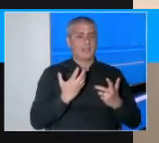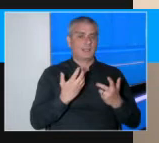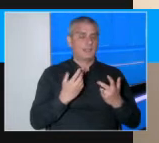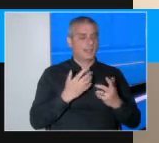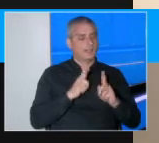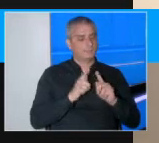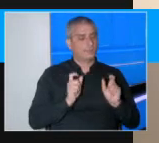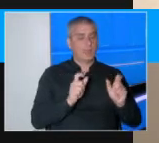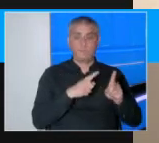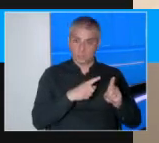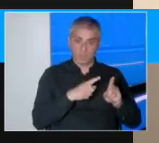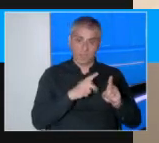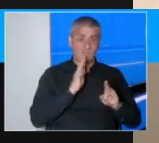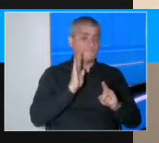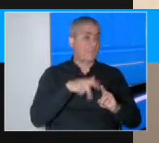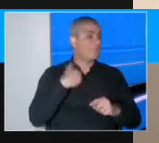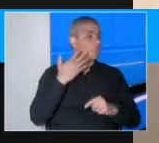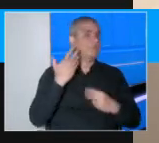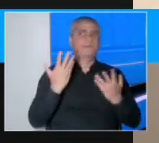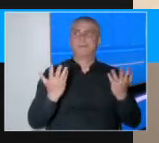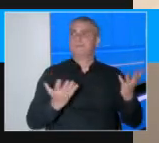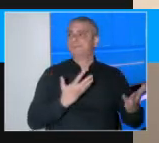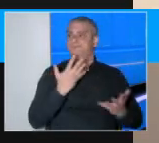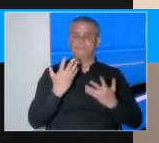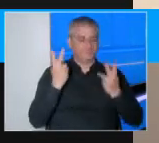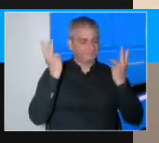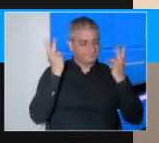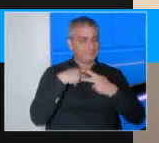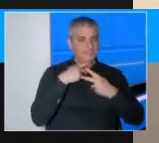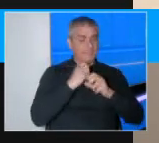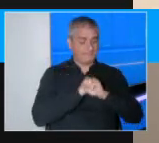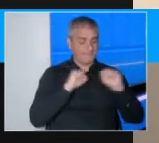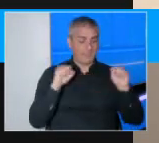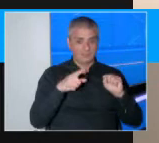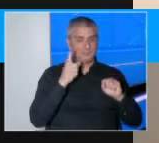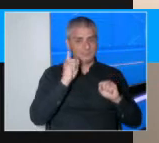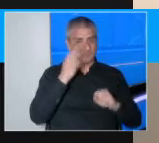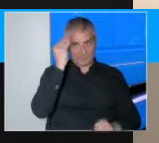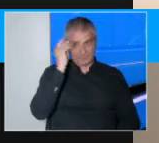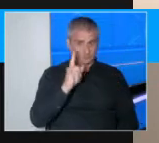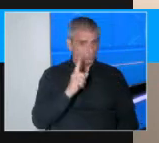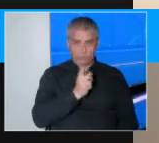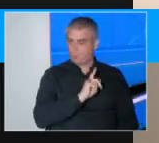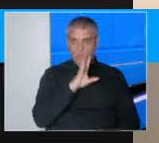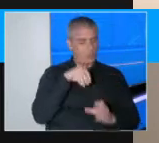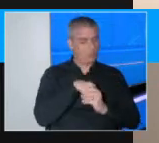כלי מניעה, וגם אם יהיה בעצם הסכם גרעיני כזה, צריך לזכור, הוא לא כולל את כל מה שאיראן